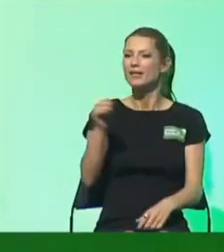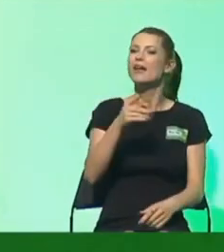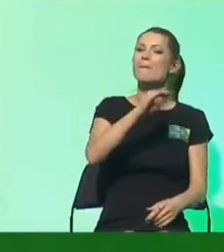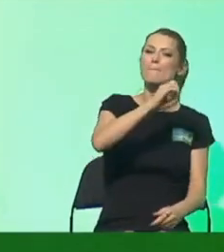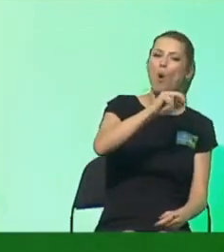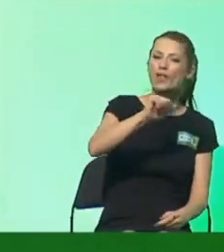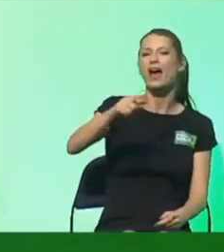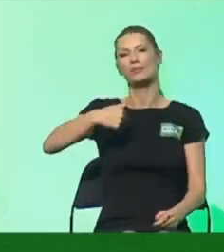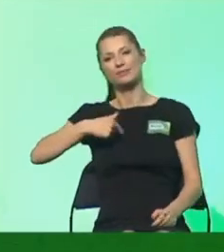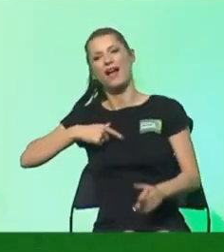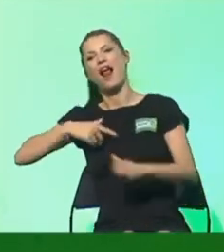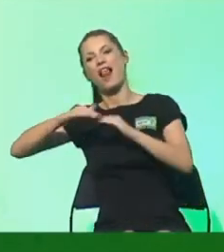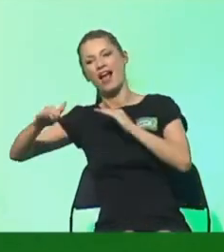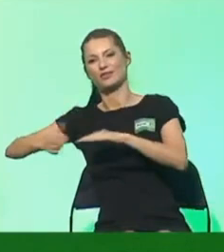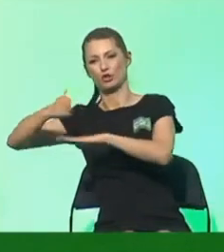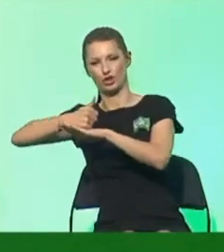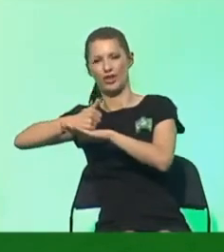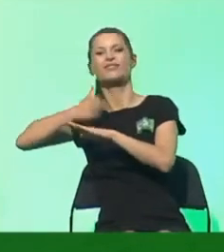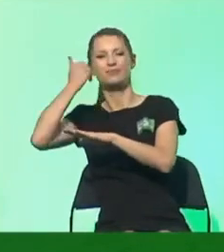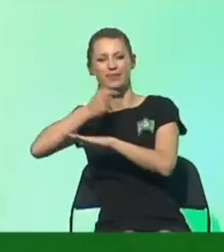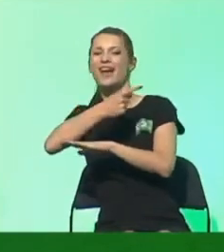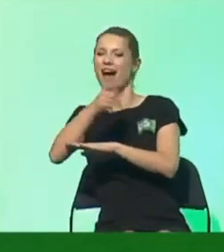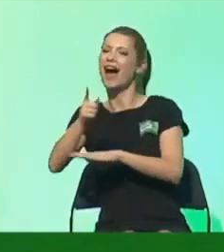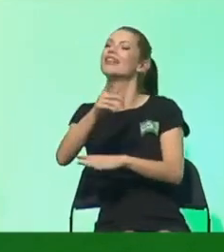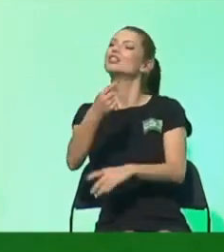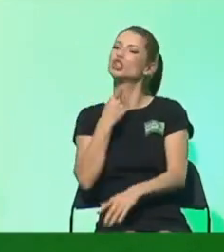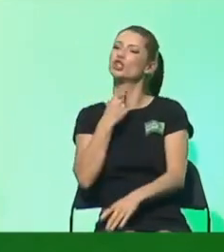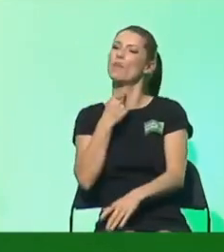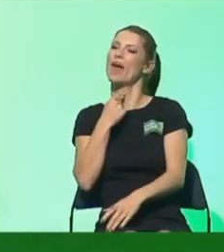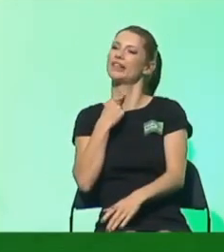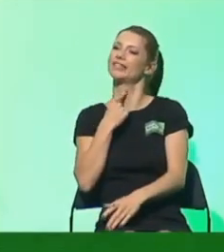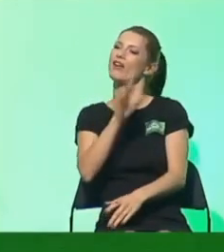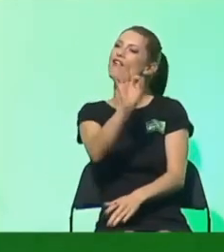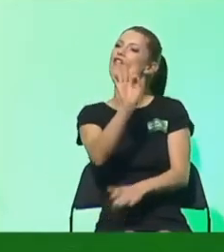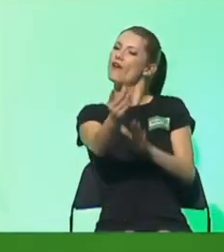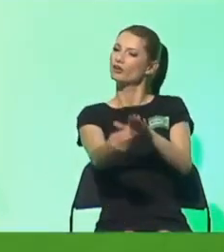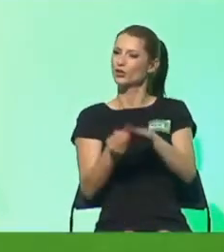euch allen zusammen. Dafür bitte ich euch jetzt um eure Stimme und um eure Unterstützung. Vielen Dank.